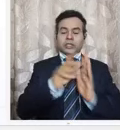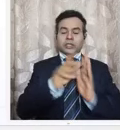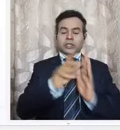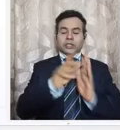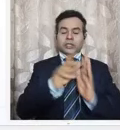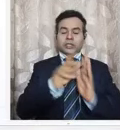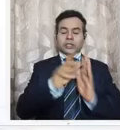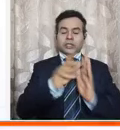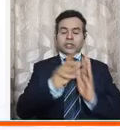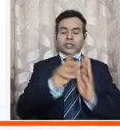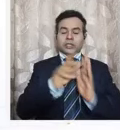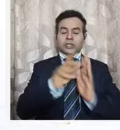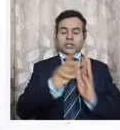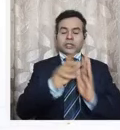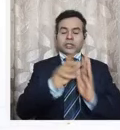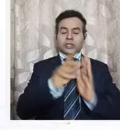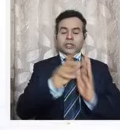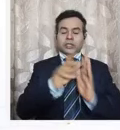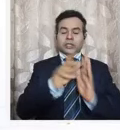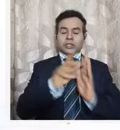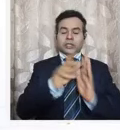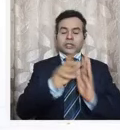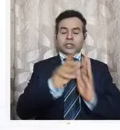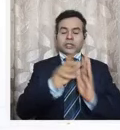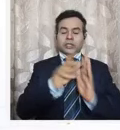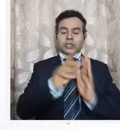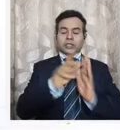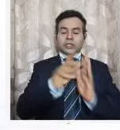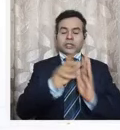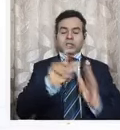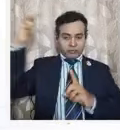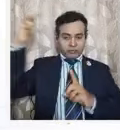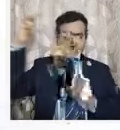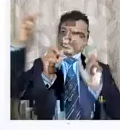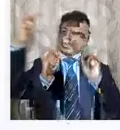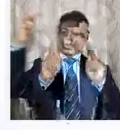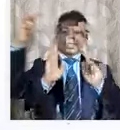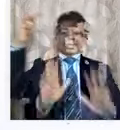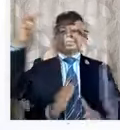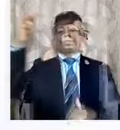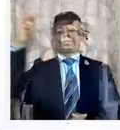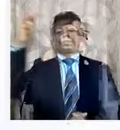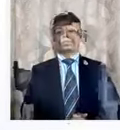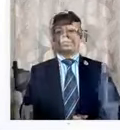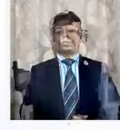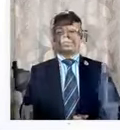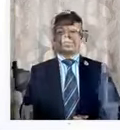দক্ষিণ পূর্ব এশিয়ায় 24 ঘন্টা শনাক্ত হয়েছেন 25,399 জন, এ পর্যন্ত শনাক্ত হয়েছেন